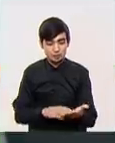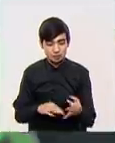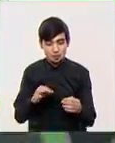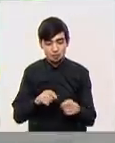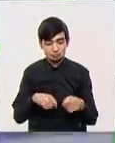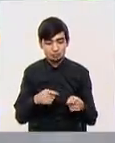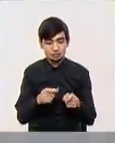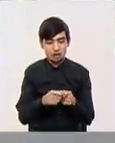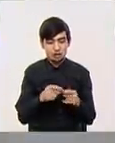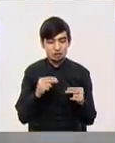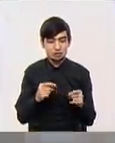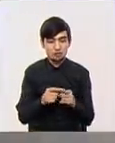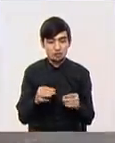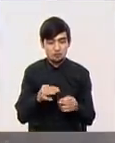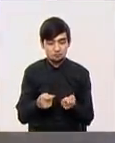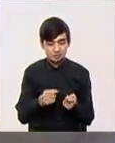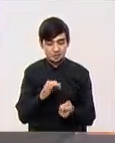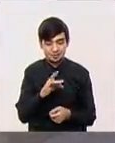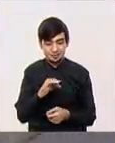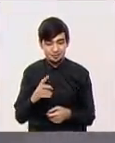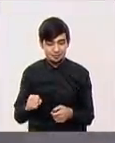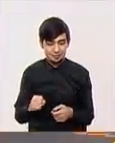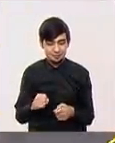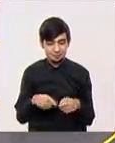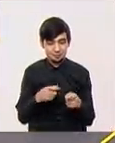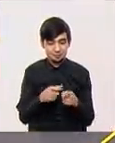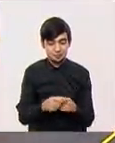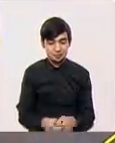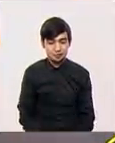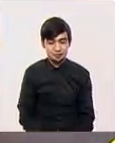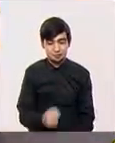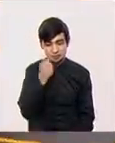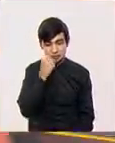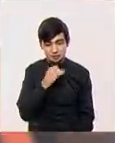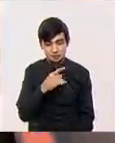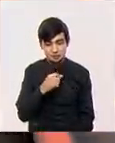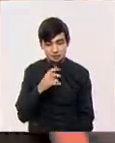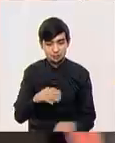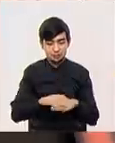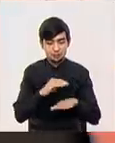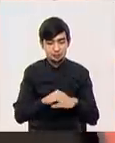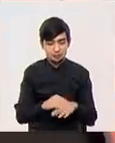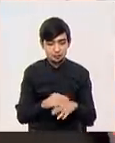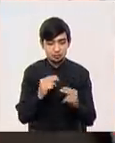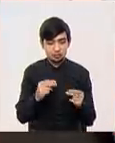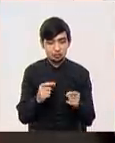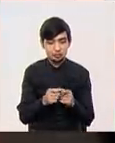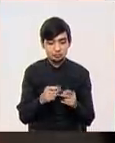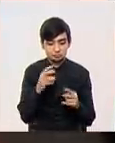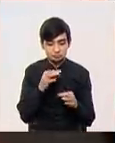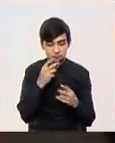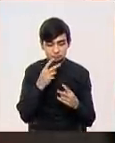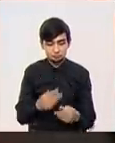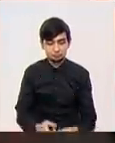тізгіні сөздің шыны керек жобасының жүргізушісі Ирина Советжанқызында. Ирина. Рахмет, Ерғанат. Қайырлы кеш, бүгін сөздің шыны керектен